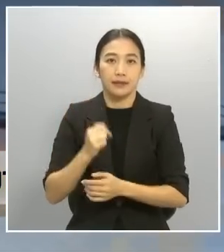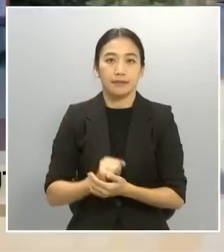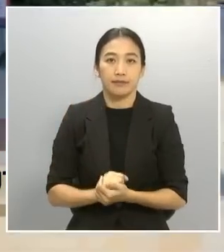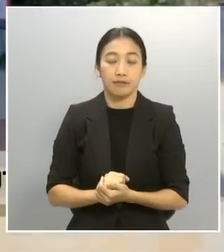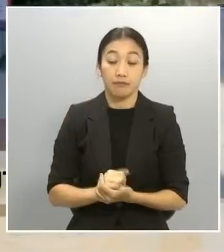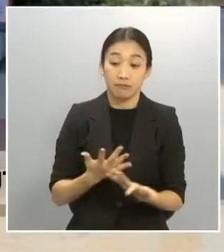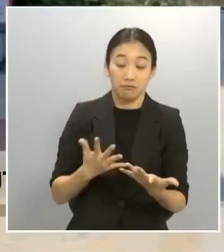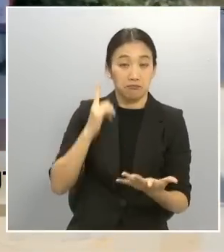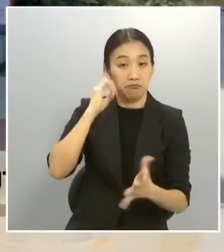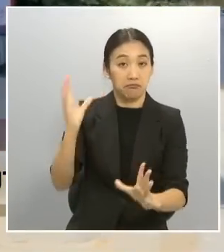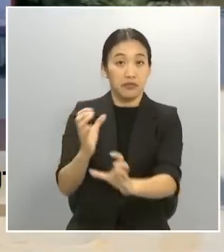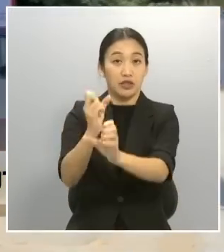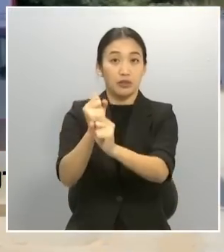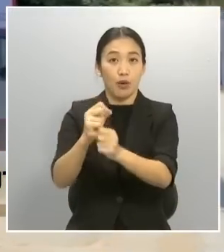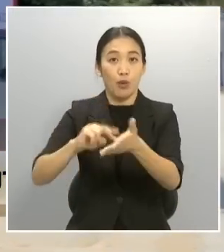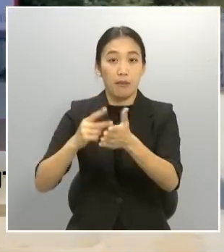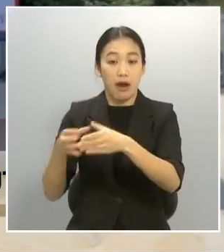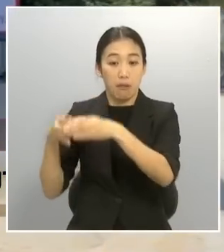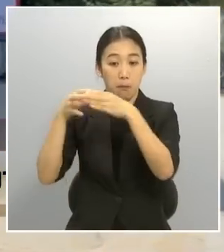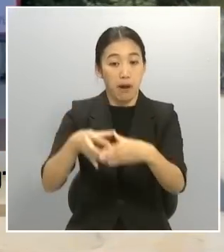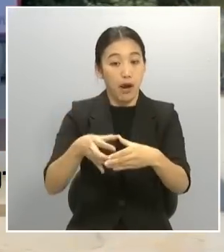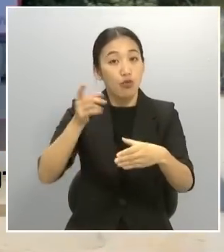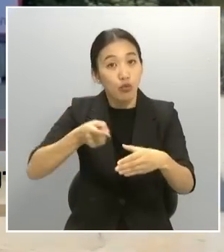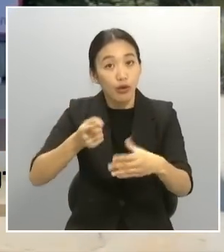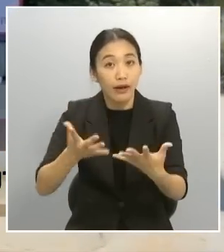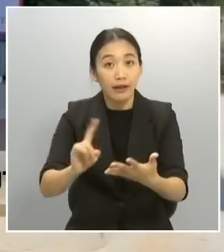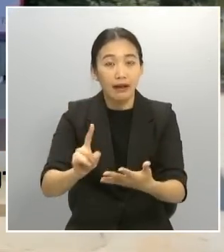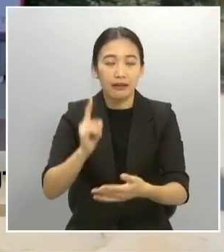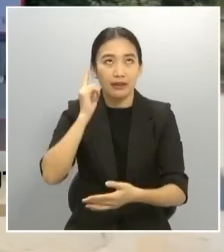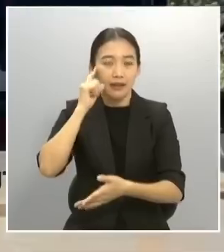ท่านบอกว่าจะปรับปรุงแก้ไขนะจะปรับระยะห่างออกมาหน่อยหรือเปล่า ท่านผู้ชม